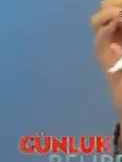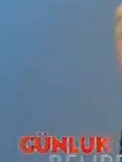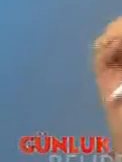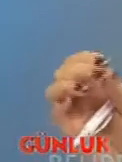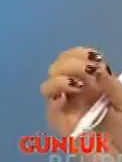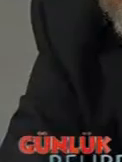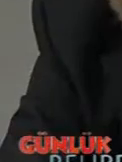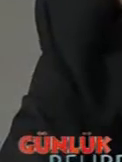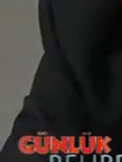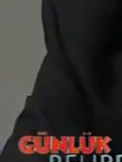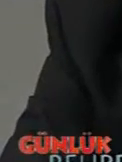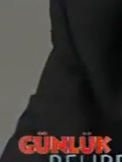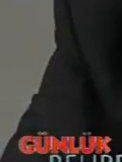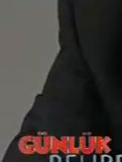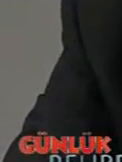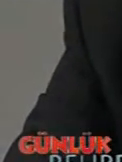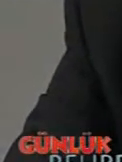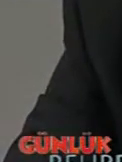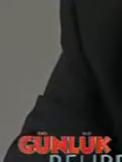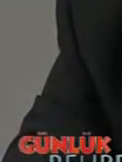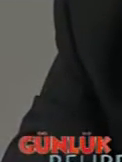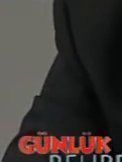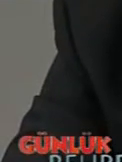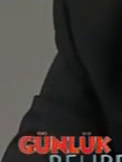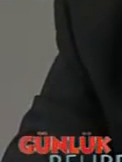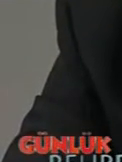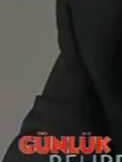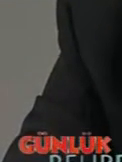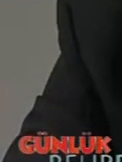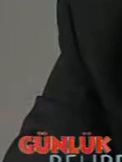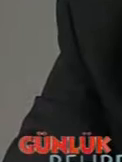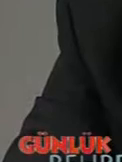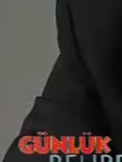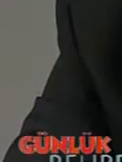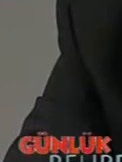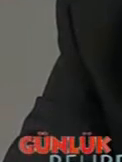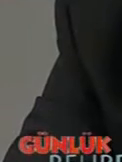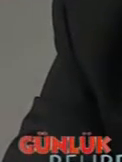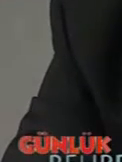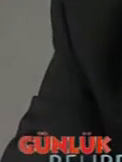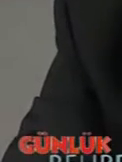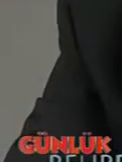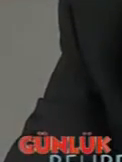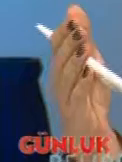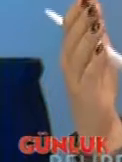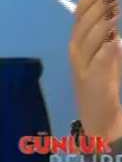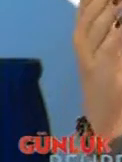gönlüme konmuş. Meğer gecikmiş bir aşk